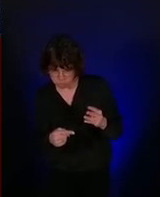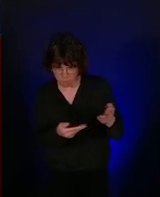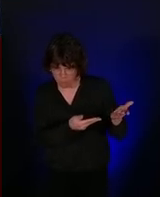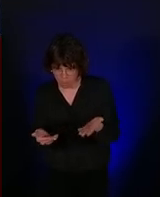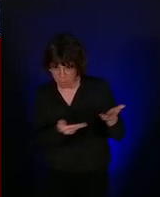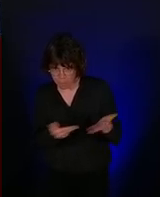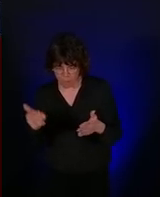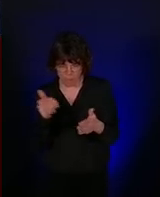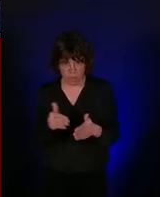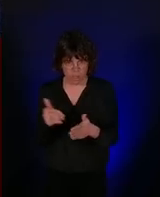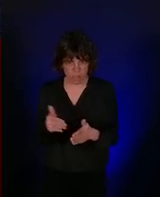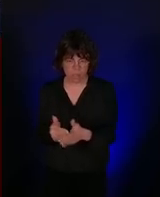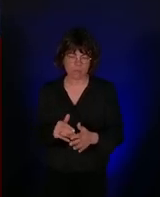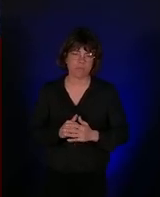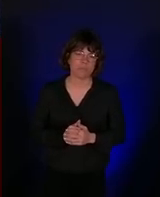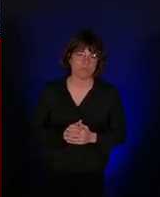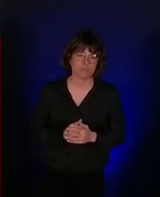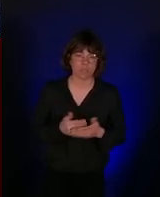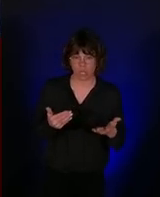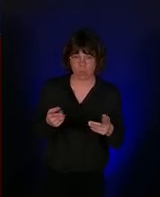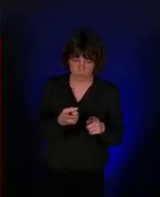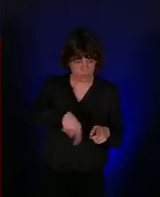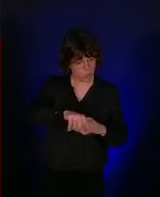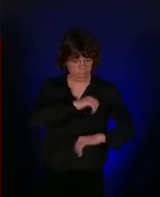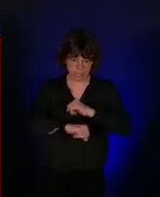aux difficultés et besoins de nos orgas.